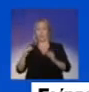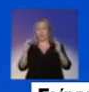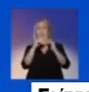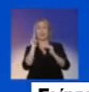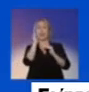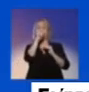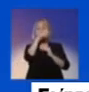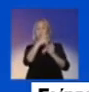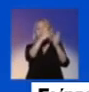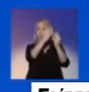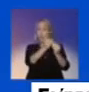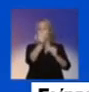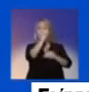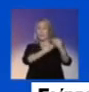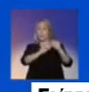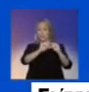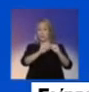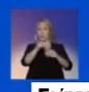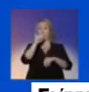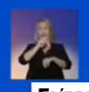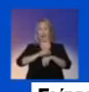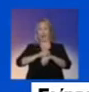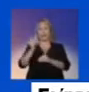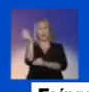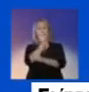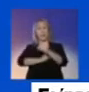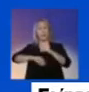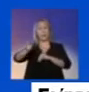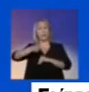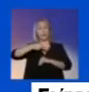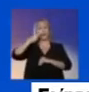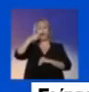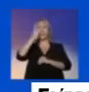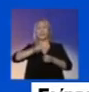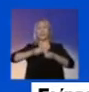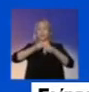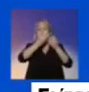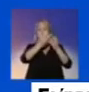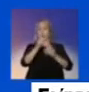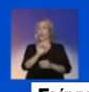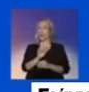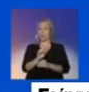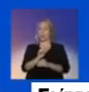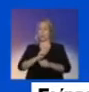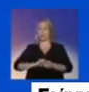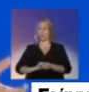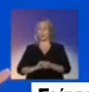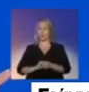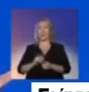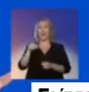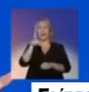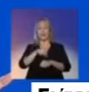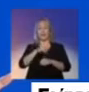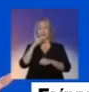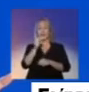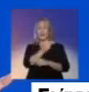πρόγραμμα για την μεταλιγνητική περίοδο της δίκης μετάβασης κτλ. Το έξτρα πρόγραμμα το οποίο ανακοίνωσε ο Μητσοτάκης, ο